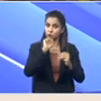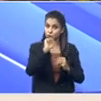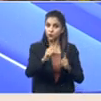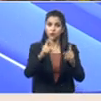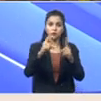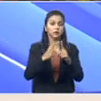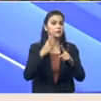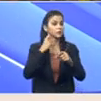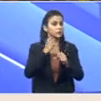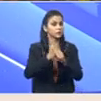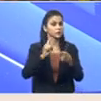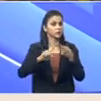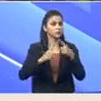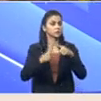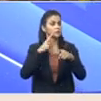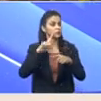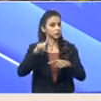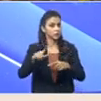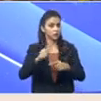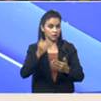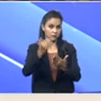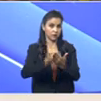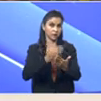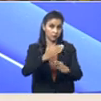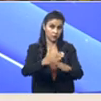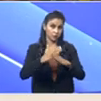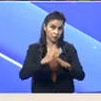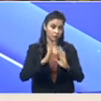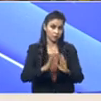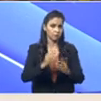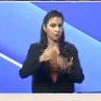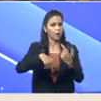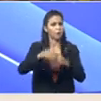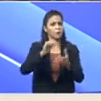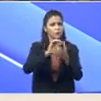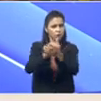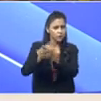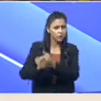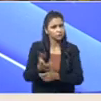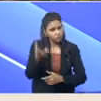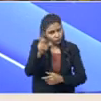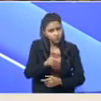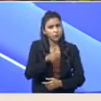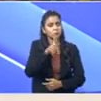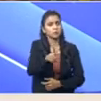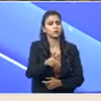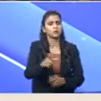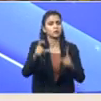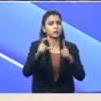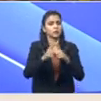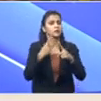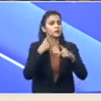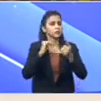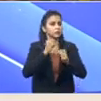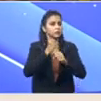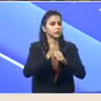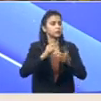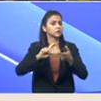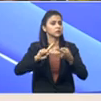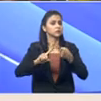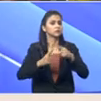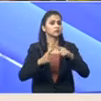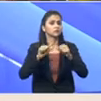डिजिटल सुरक्षा का रक्षक बनेंगे। साथियों, मैं फिर कहूंगा, डिजिटल अरेस्ट जैसी